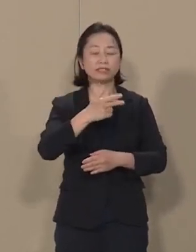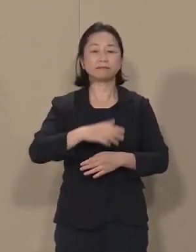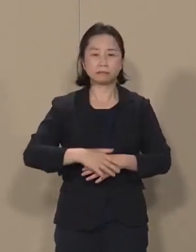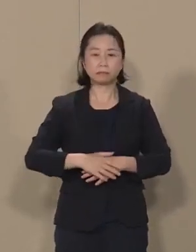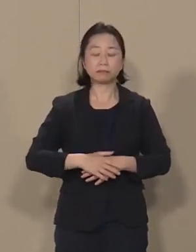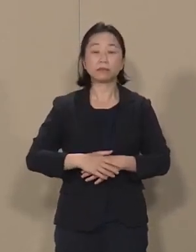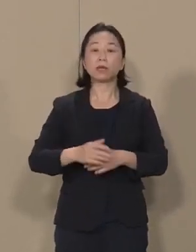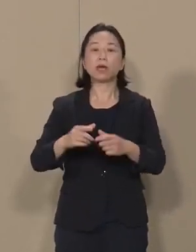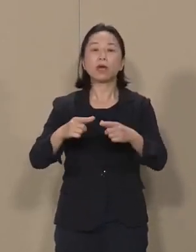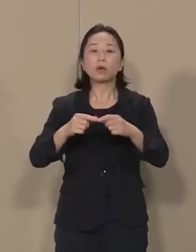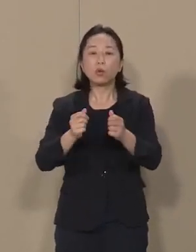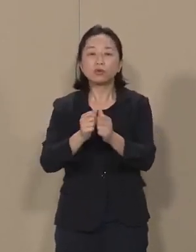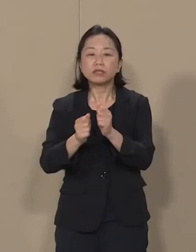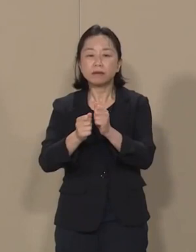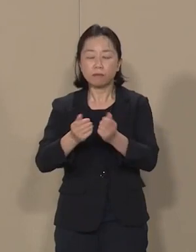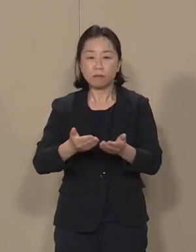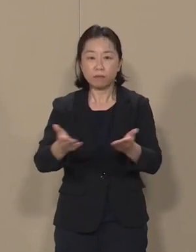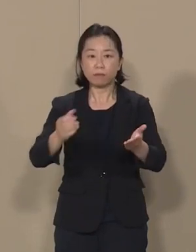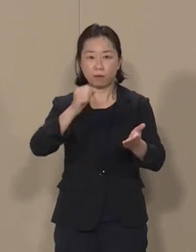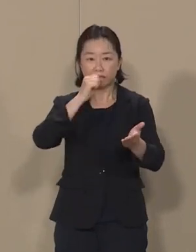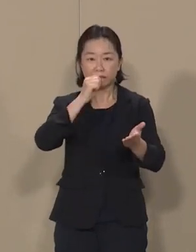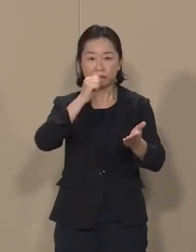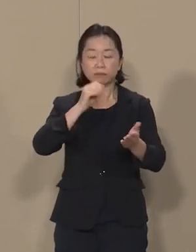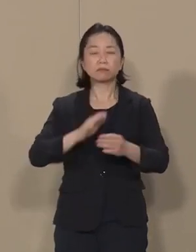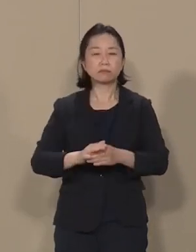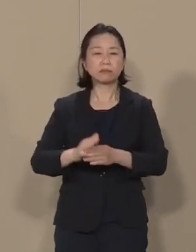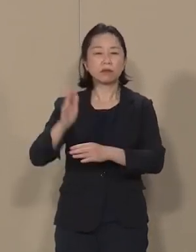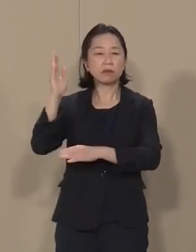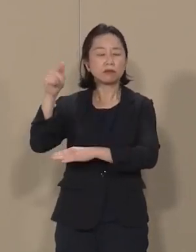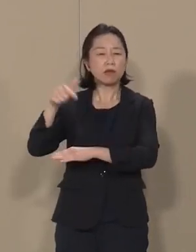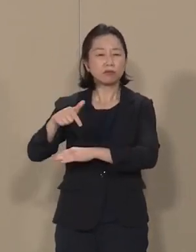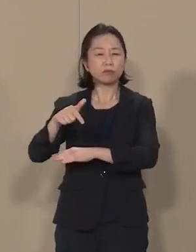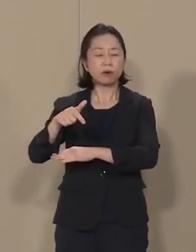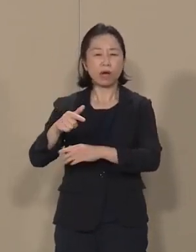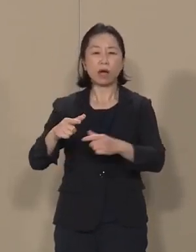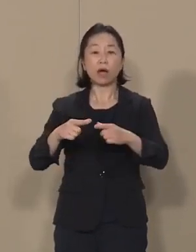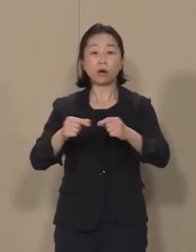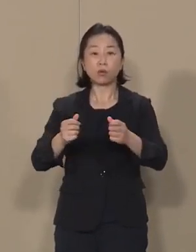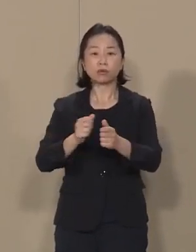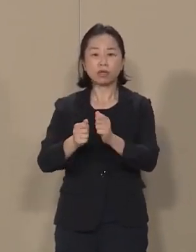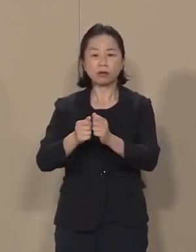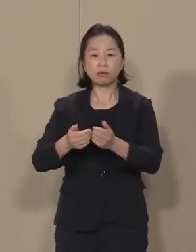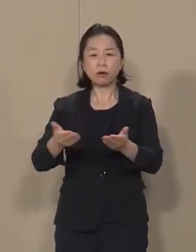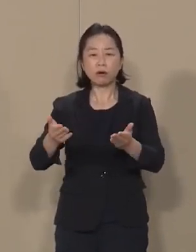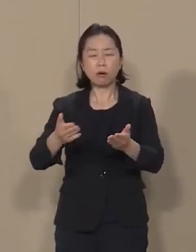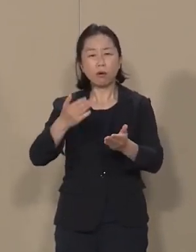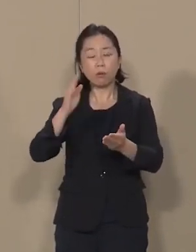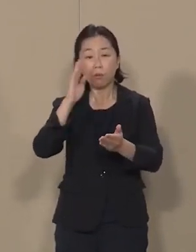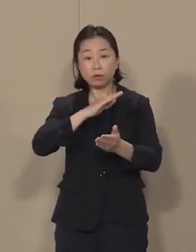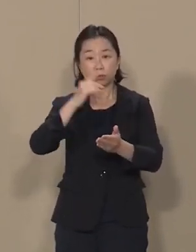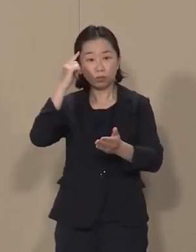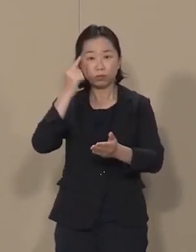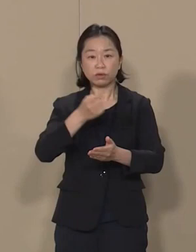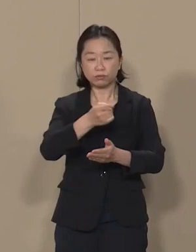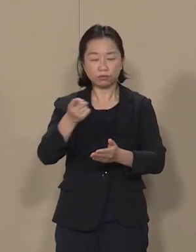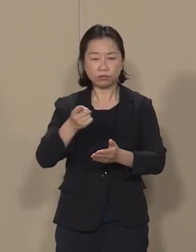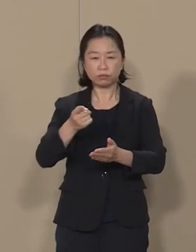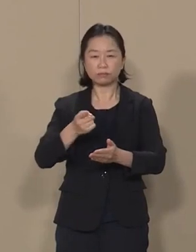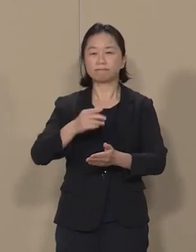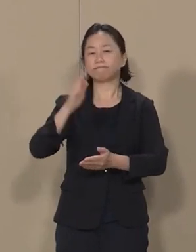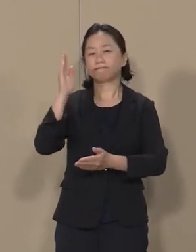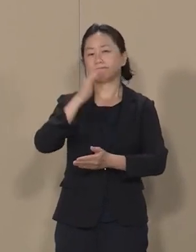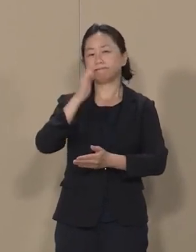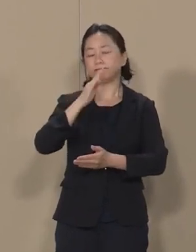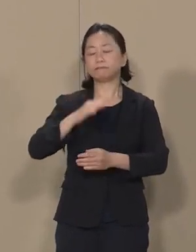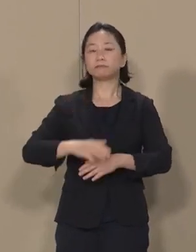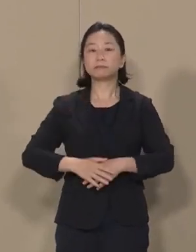発行する私たちは政府が国債発行すること悪いことのようにを持っていました政府の赤字は私たちの赤字だと思い込んで